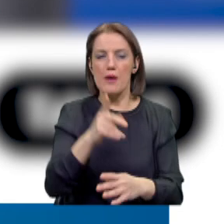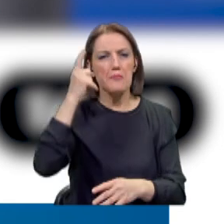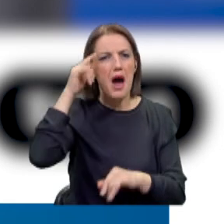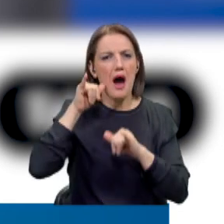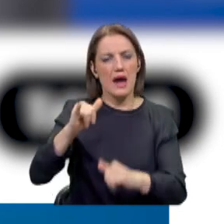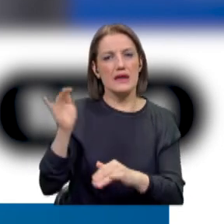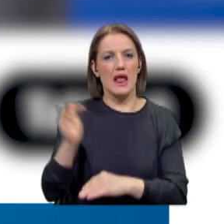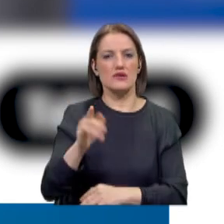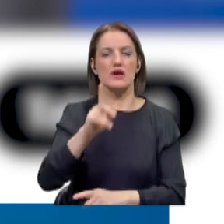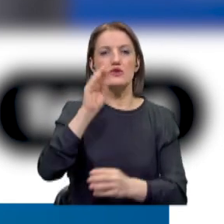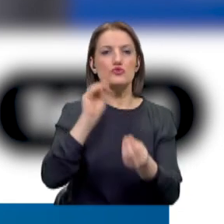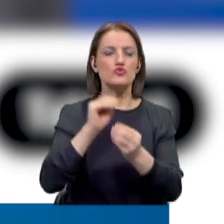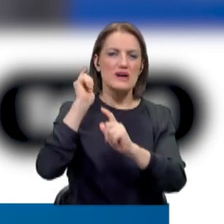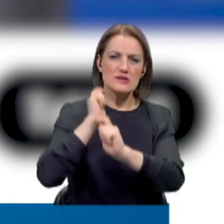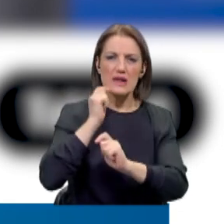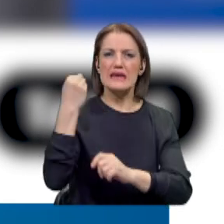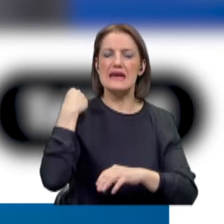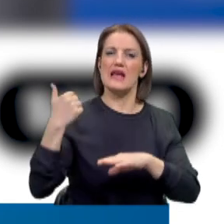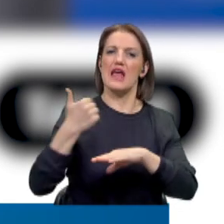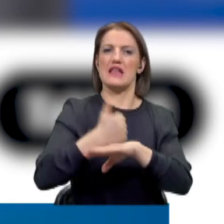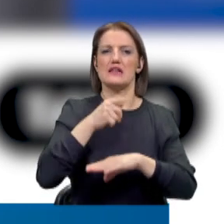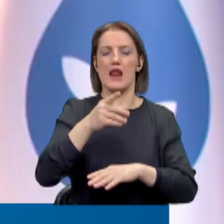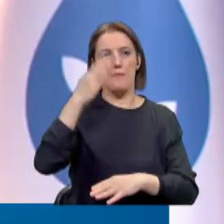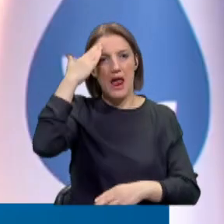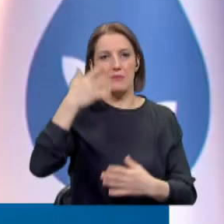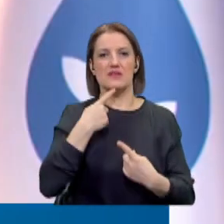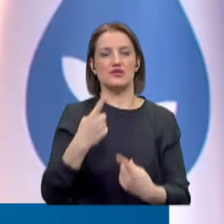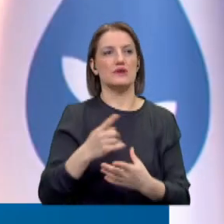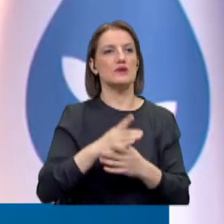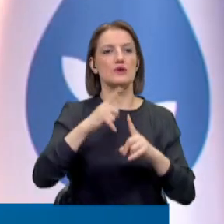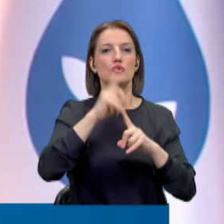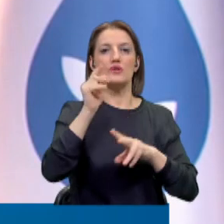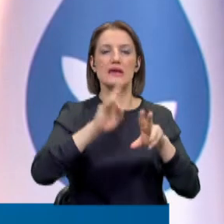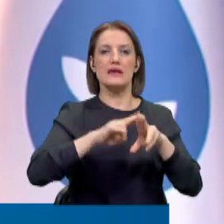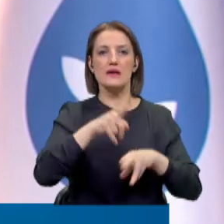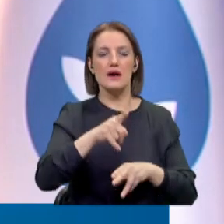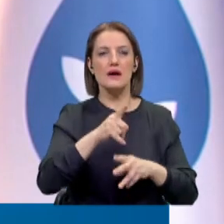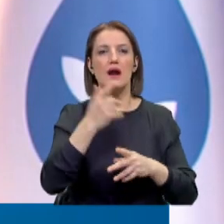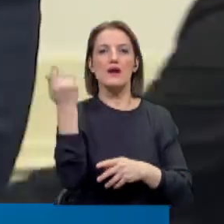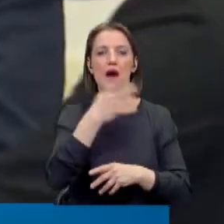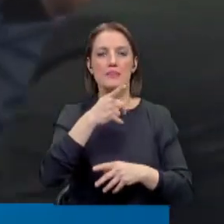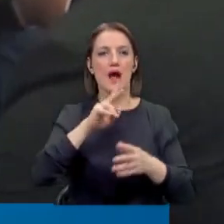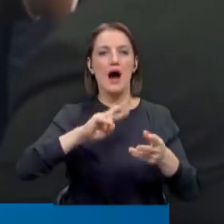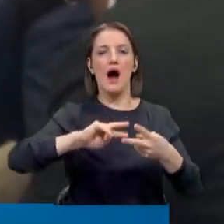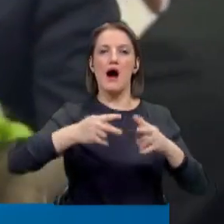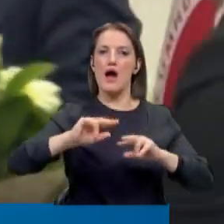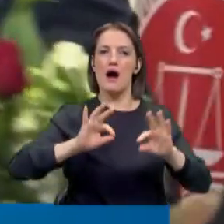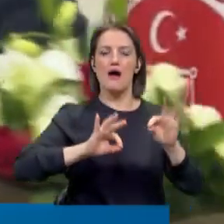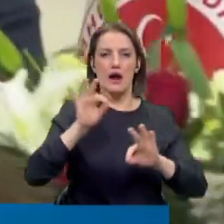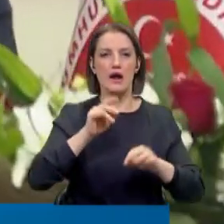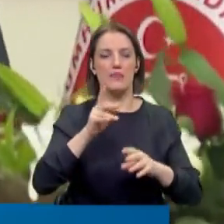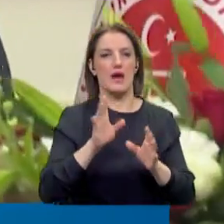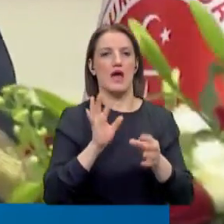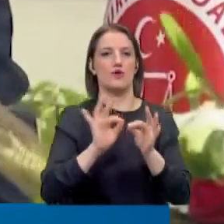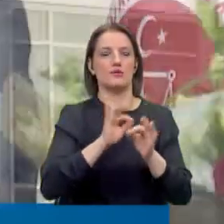aynısı gelecek suçlar sırtınız daha yeni iktidara Merhaba diyeceksiniz artık Türk'e rakamları ayarlama en sürüyoruz KBB ve Ticaret